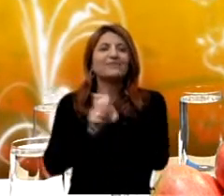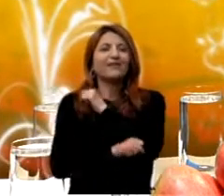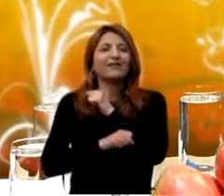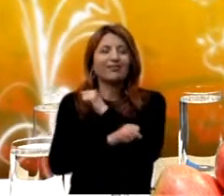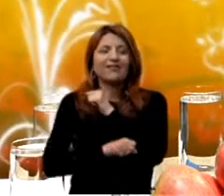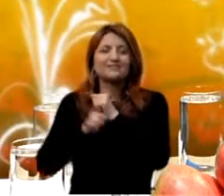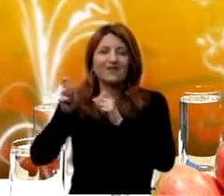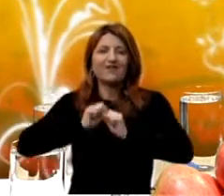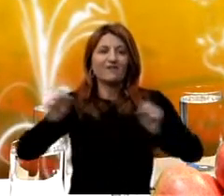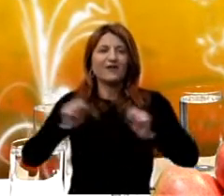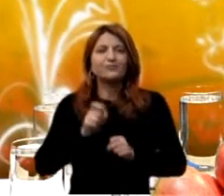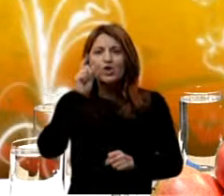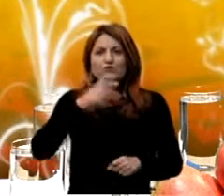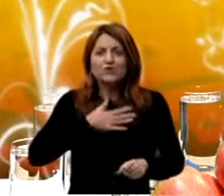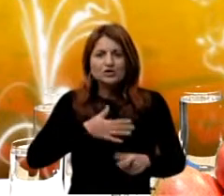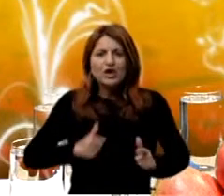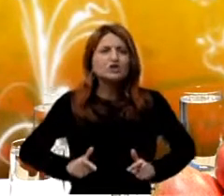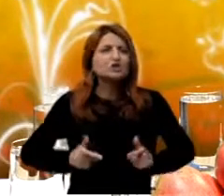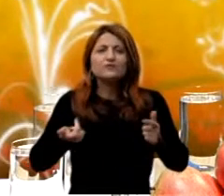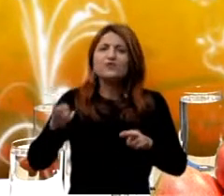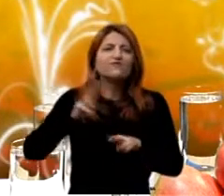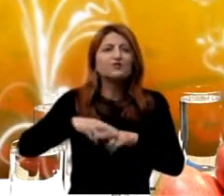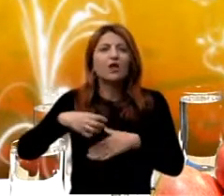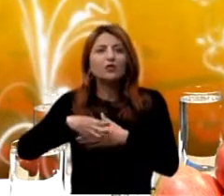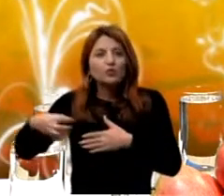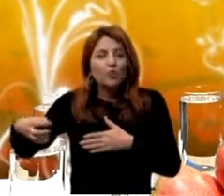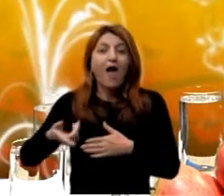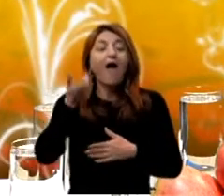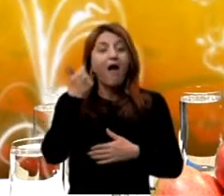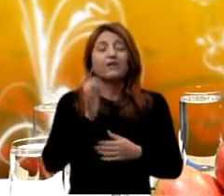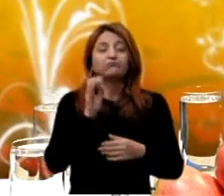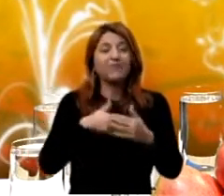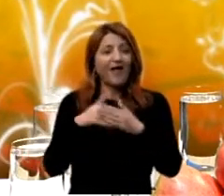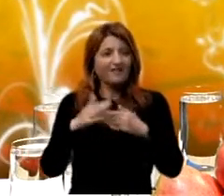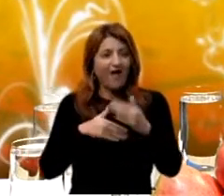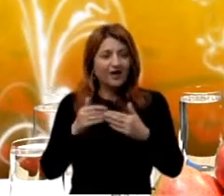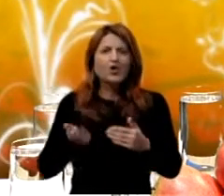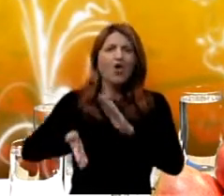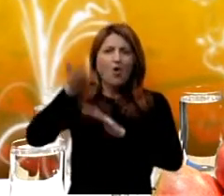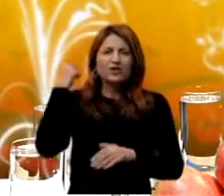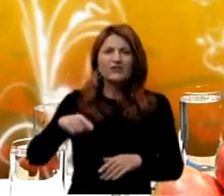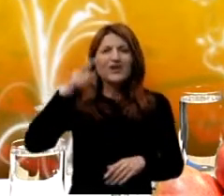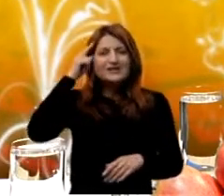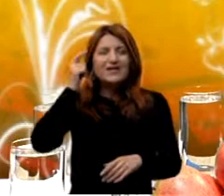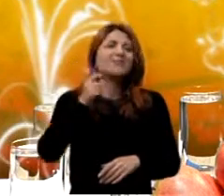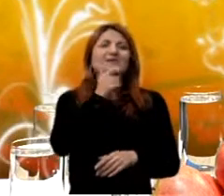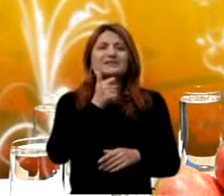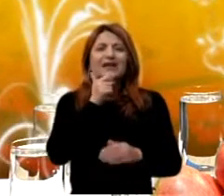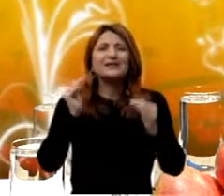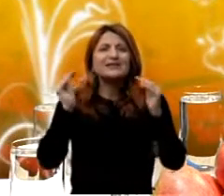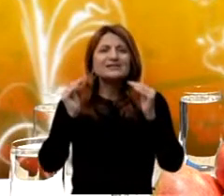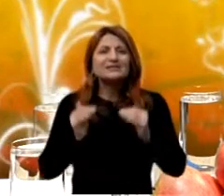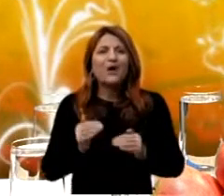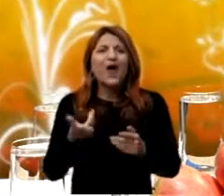fakulteta. Čovjek želi živjeti što duže, ali kvalitetno. Odavno je znano da se starenjem smanjuje količina